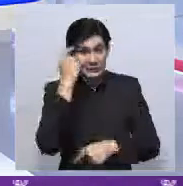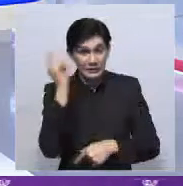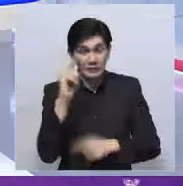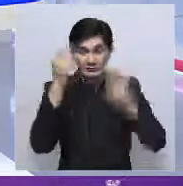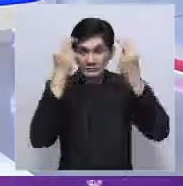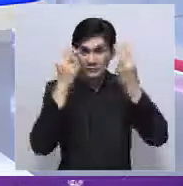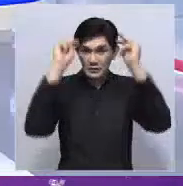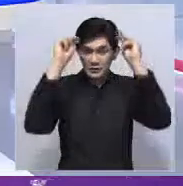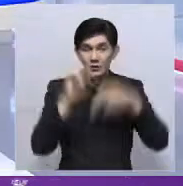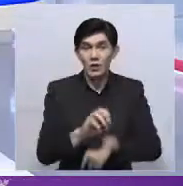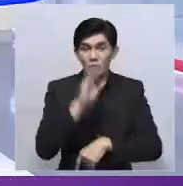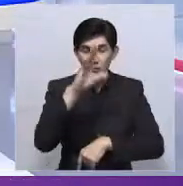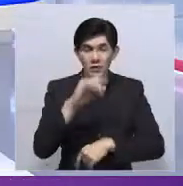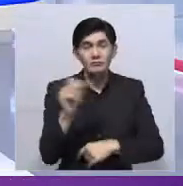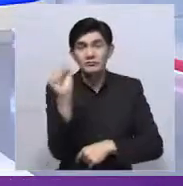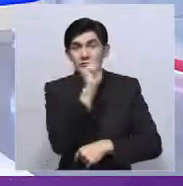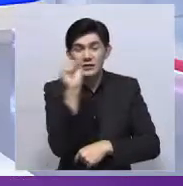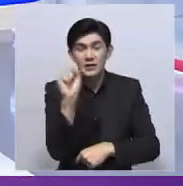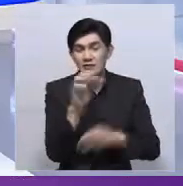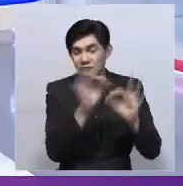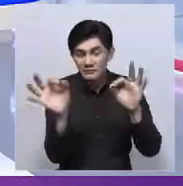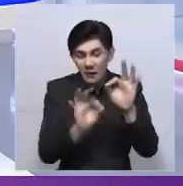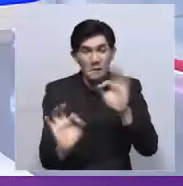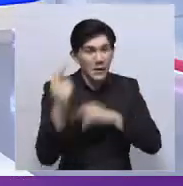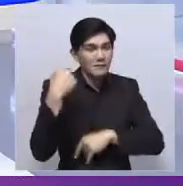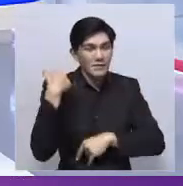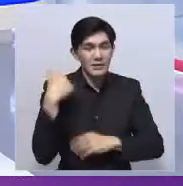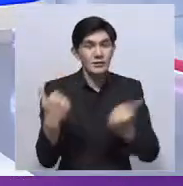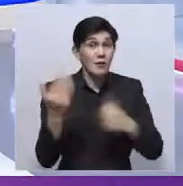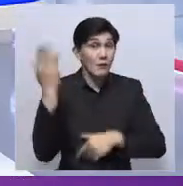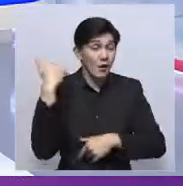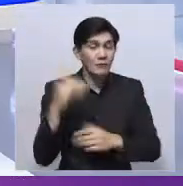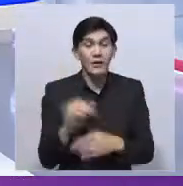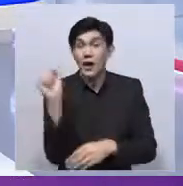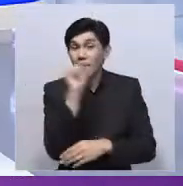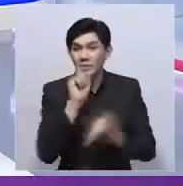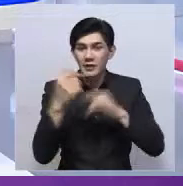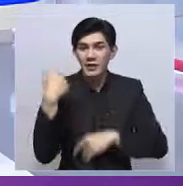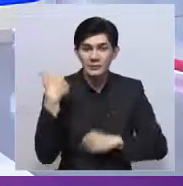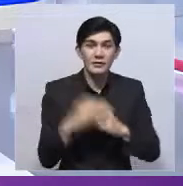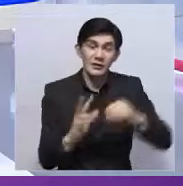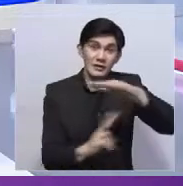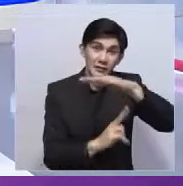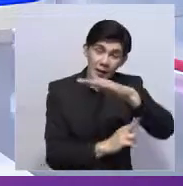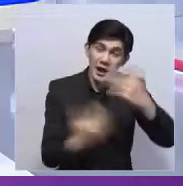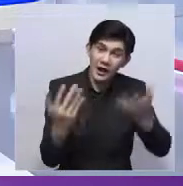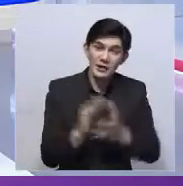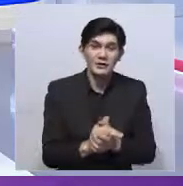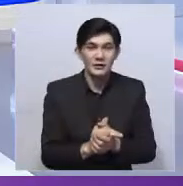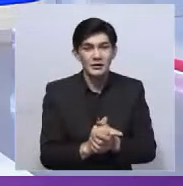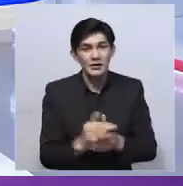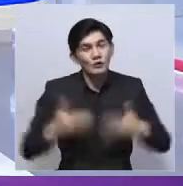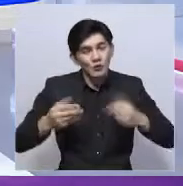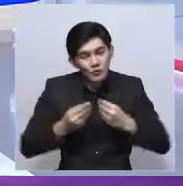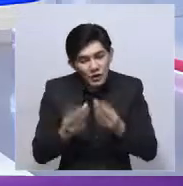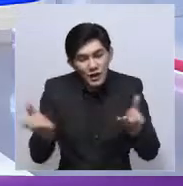ล่าสุดเนี่ยนายกรัฐมนตรีก็เลยมีการแต่งเพลงใหม่ขึ้นมาก่อนหน้านี้เคยฟังไปแล้วนะคะเพลงหลายเพลงไม่ว่าจะเป็นสะพานแล้วก็มี